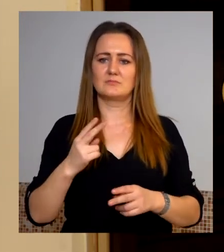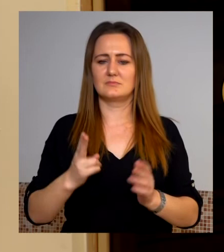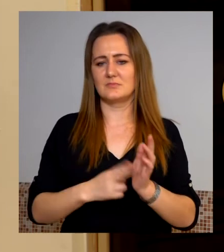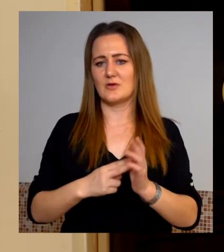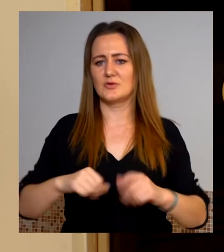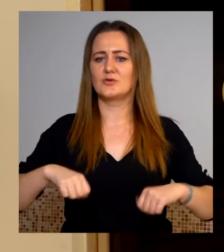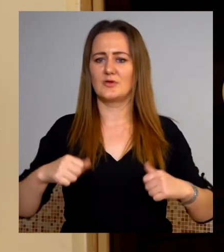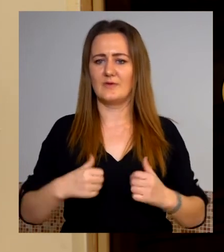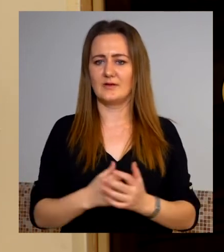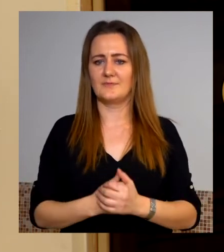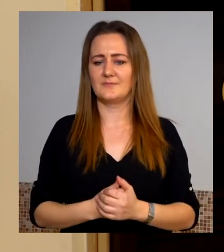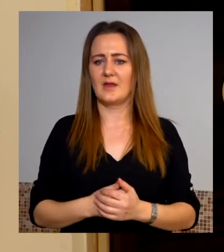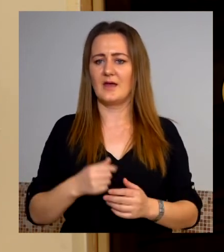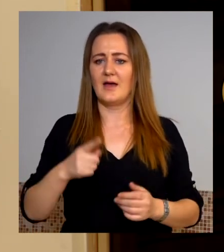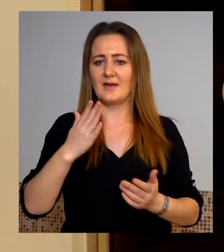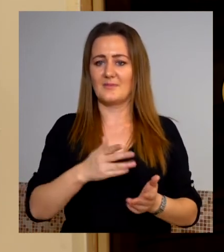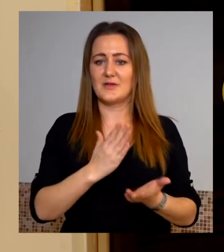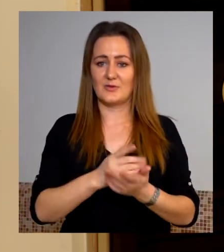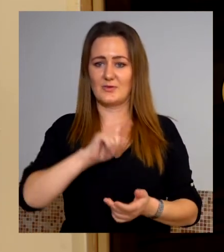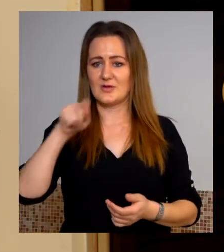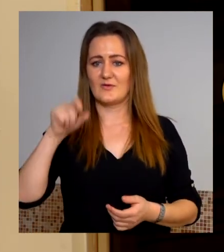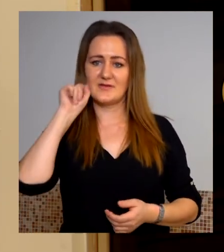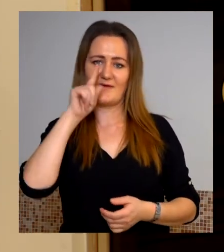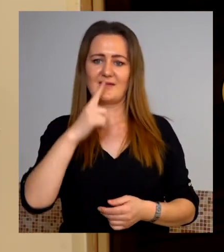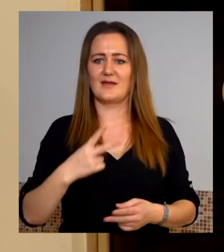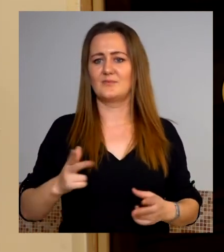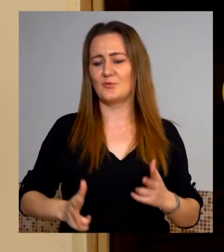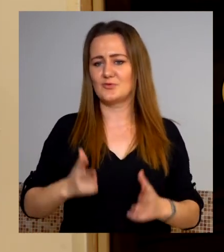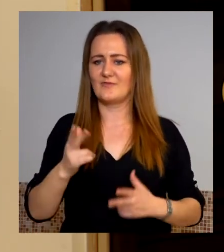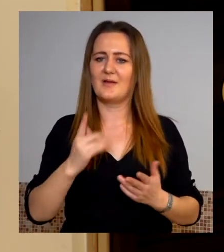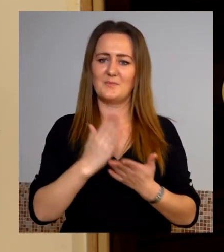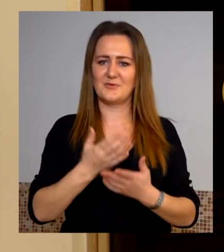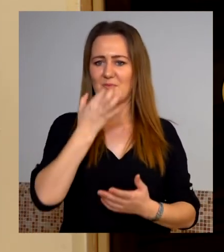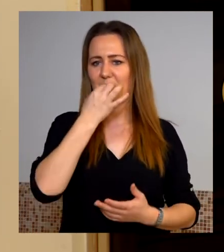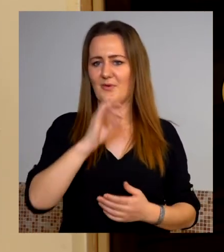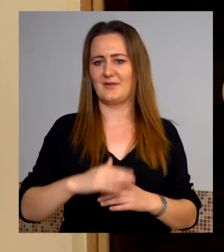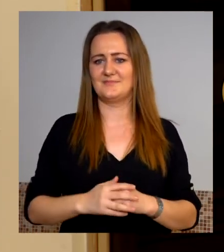ako budete dolazili ovdje i uživali svaki dan u sauni koliko ćete se bolje osjećati.